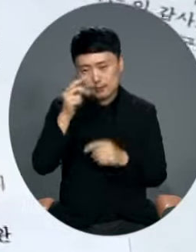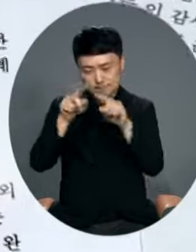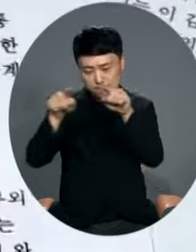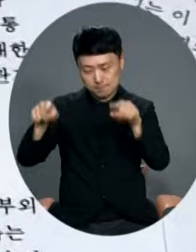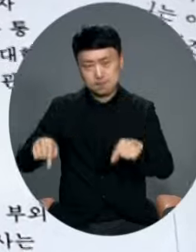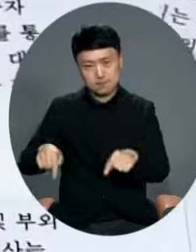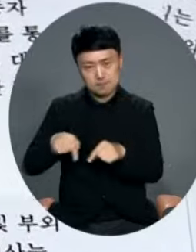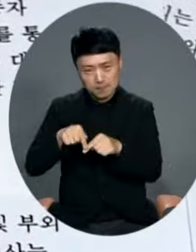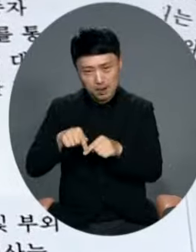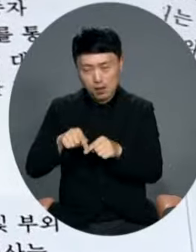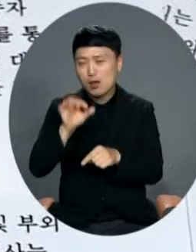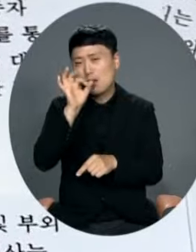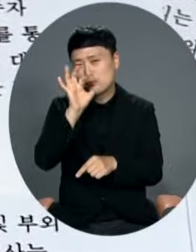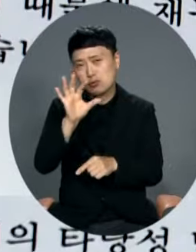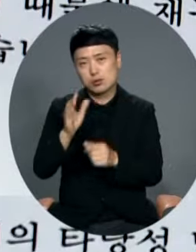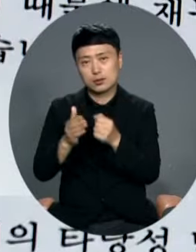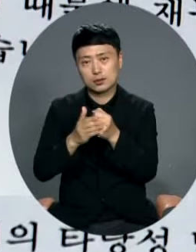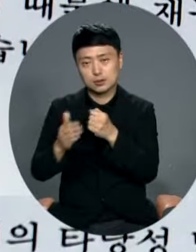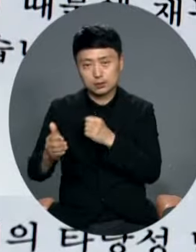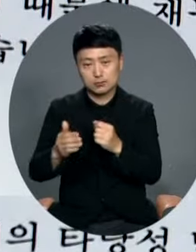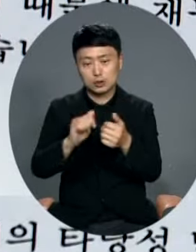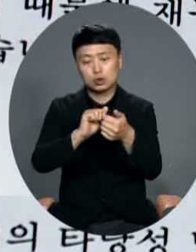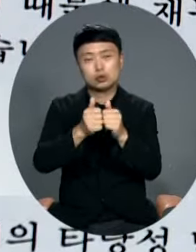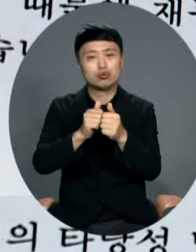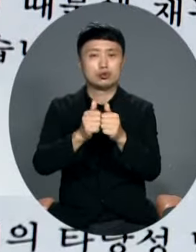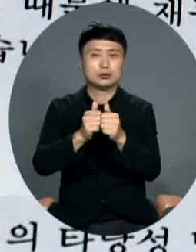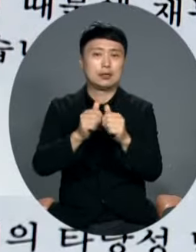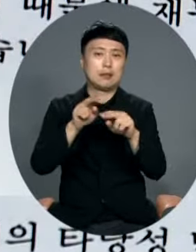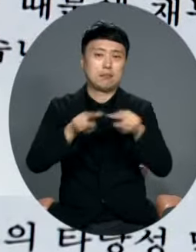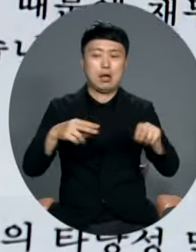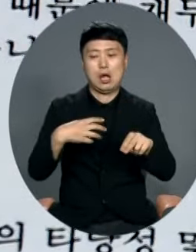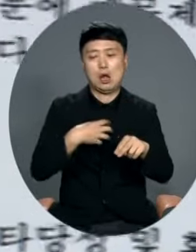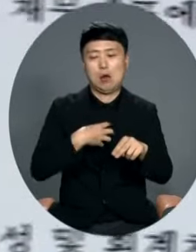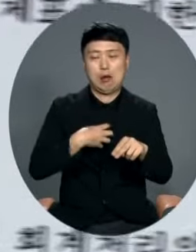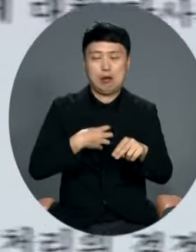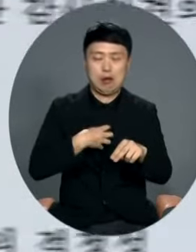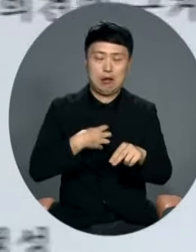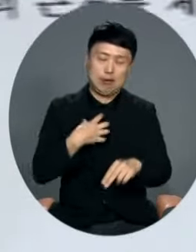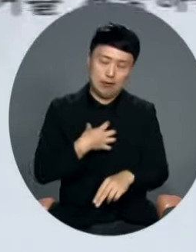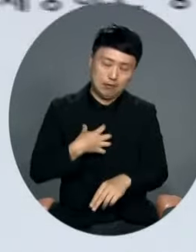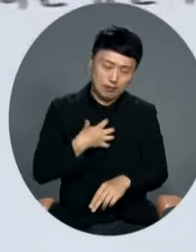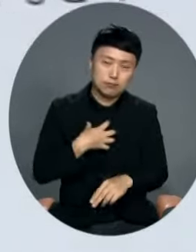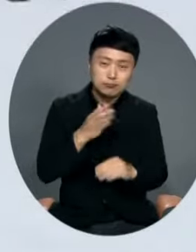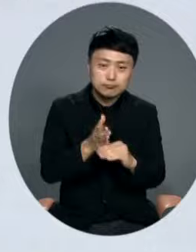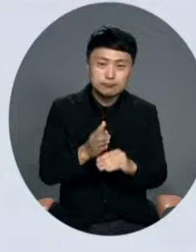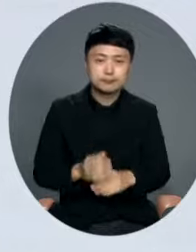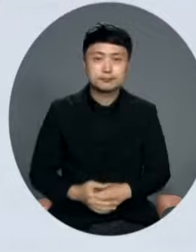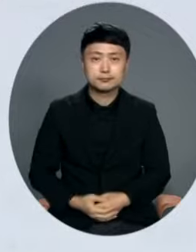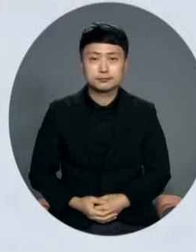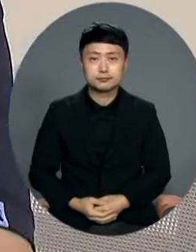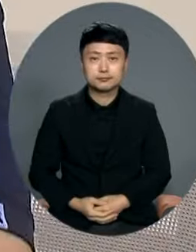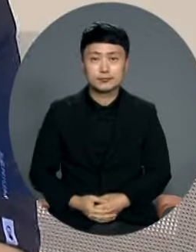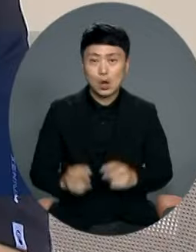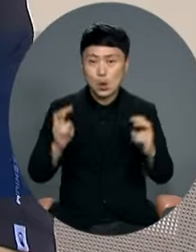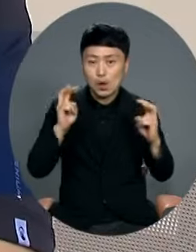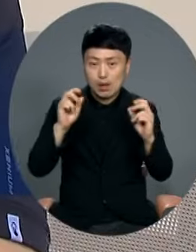의견 거절이 나오면서 상장 폐지 위기에 몰리자 속이 타들어갑니다. 회사가 살아야